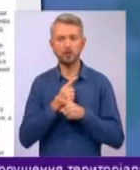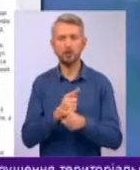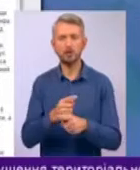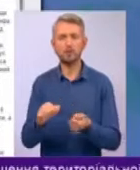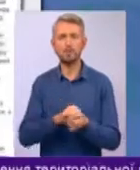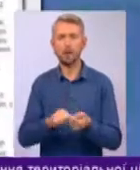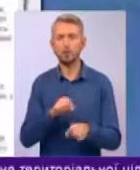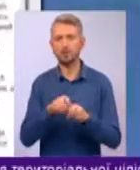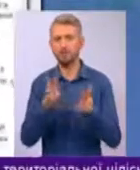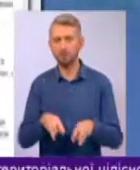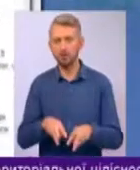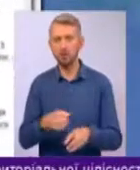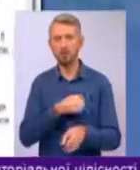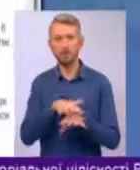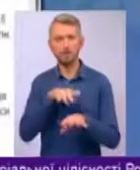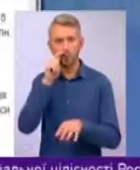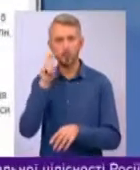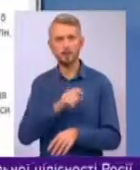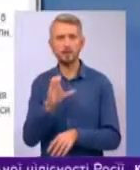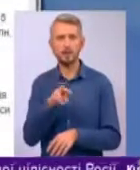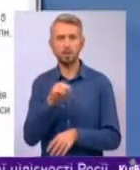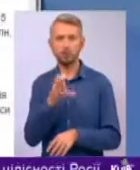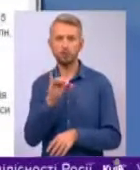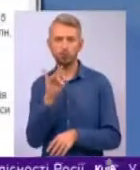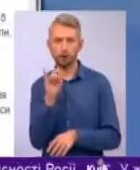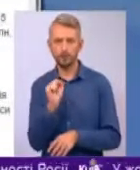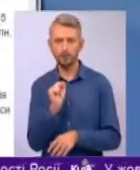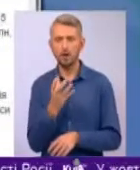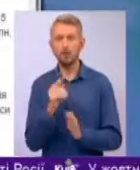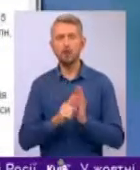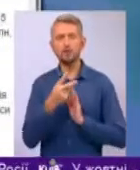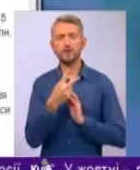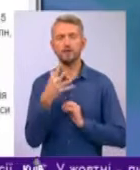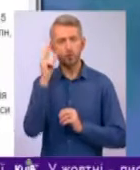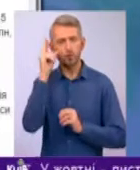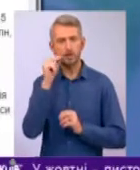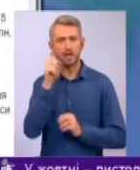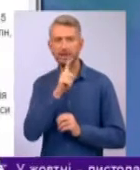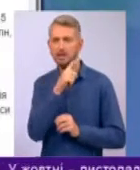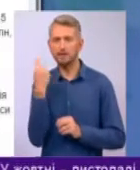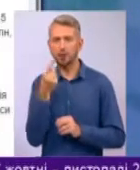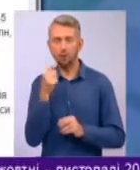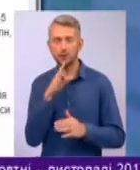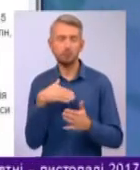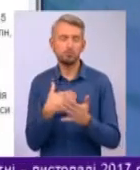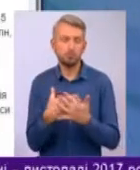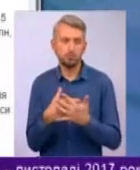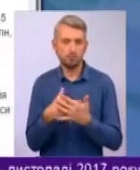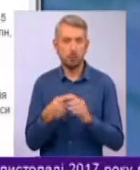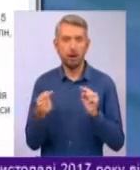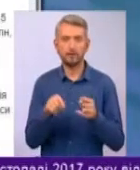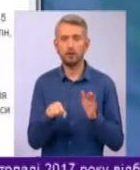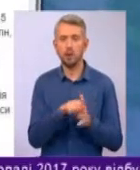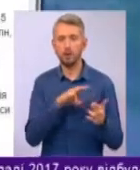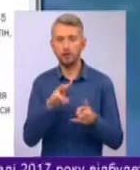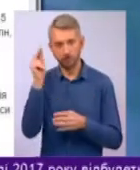матеріального забезпечення Збройних сил України Сергій Місюра. Ще з 25 числа в Вінницькій області під видом антитерористичних